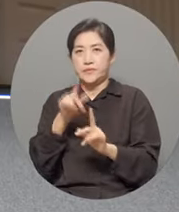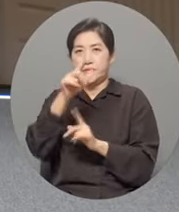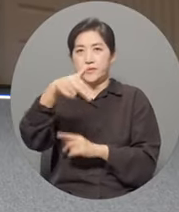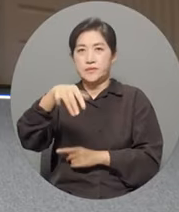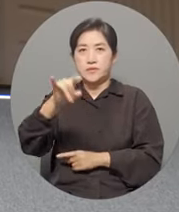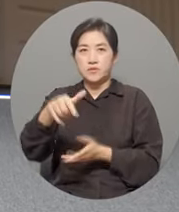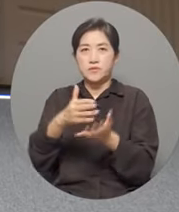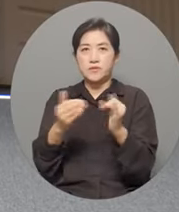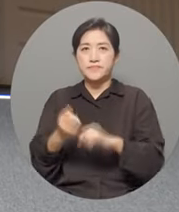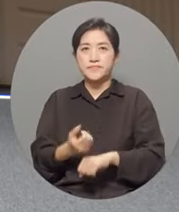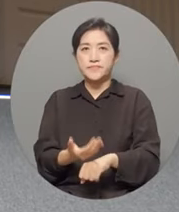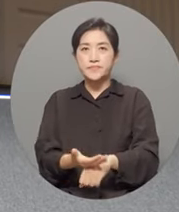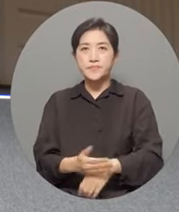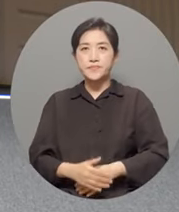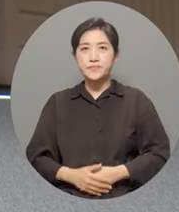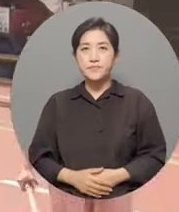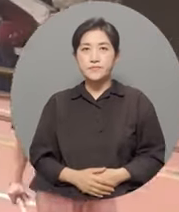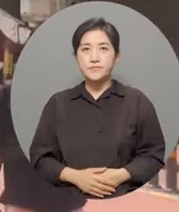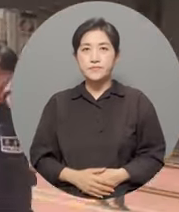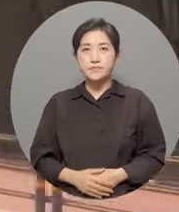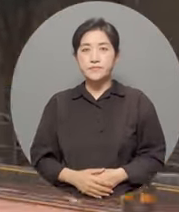기자가 취재했습니다.